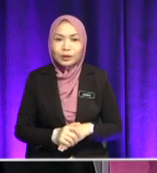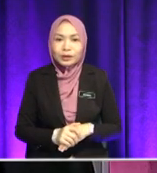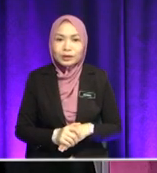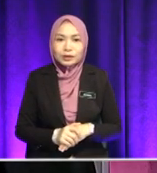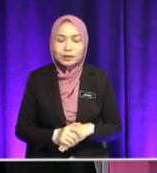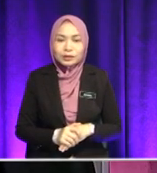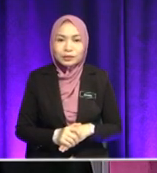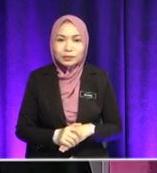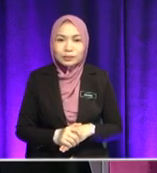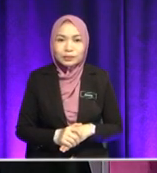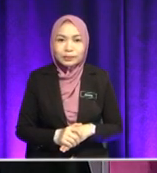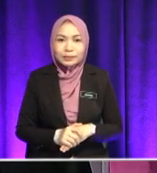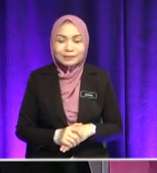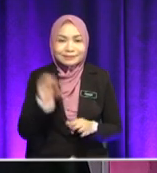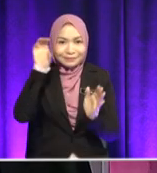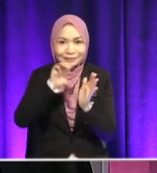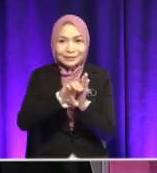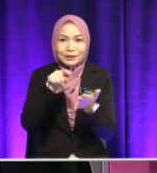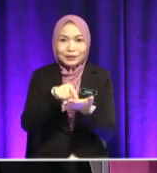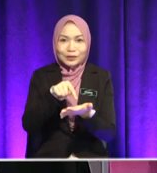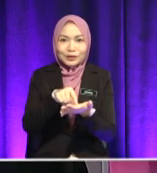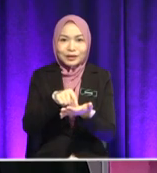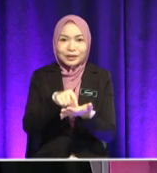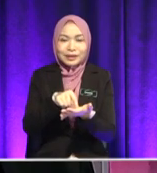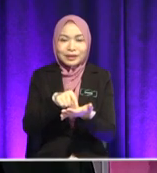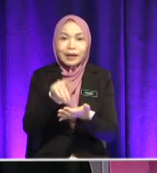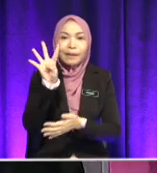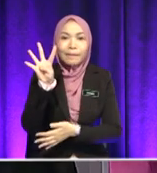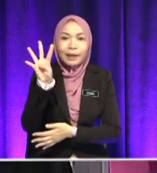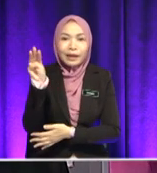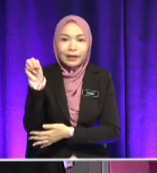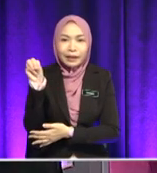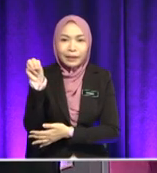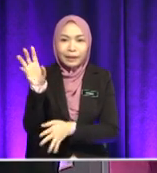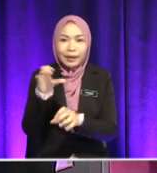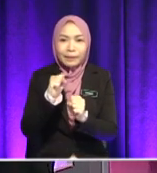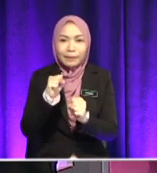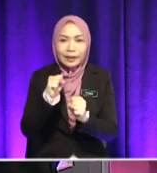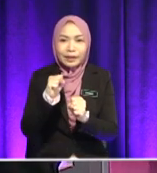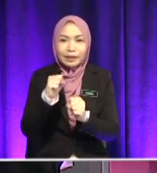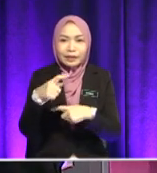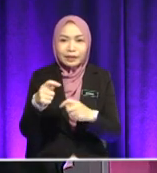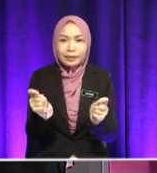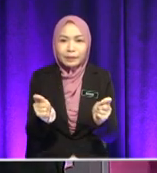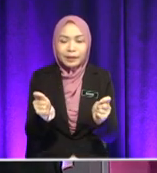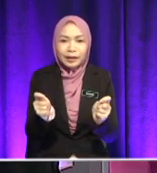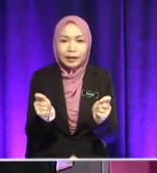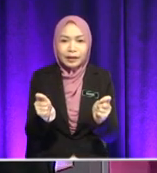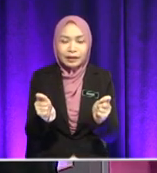yang kita cepatkan masuk Coba itu dekat sini empat m kita ambil dengan kedudukannya memang ikhfanya